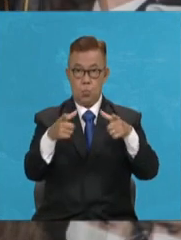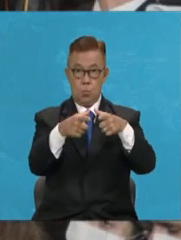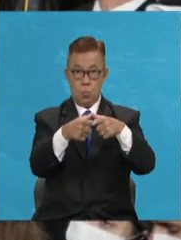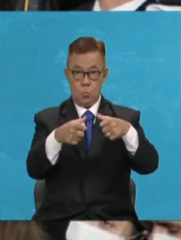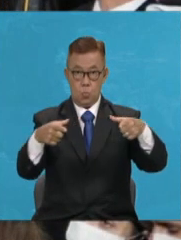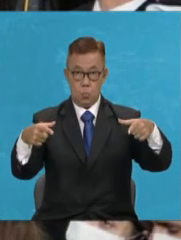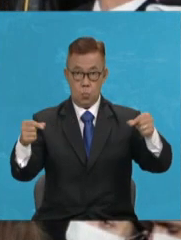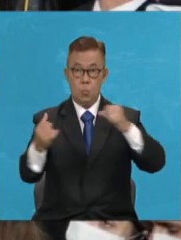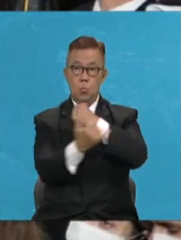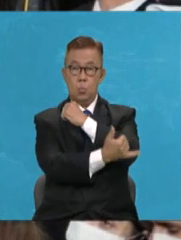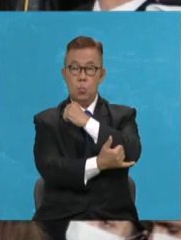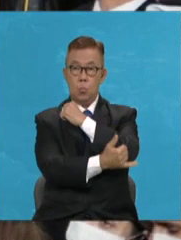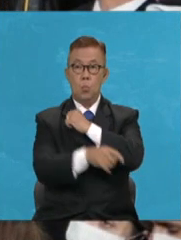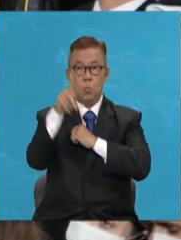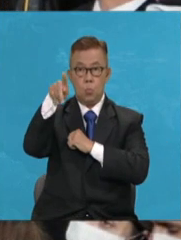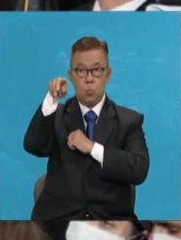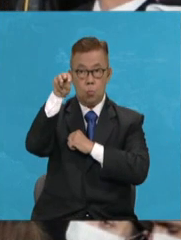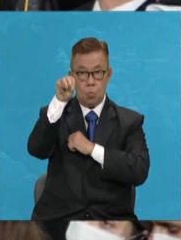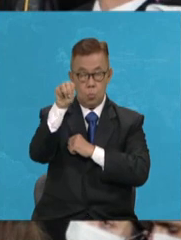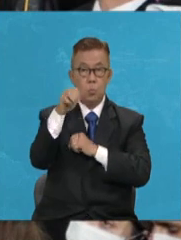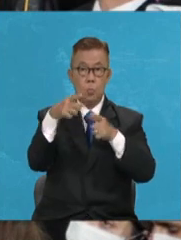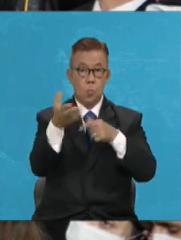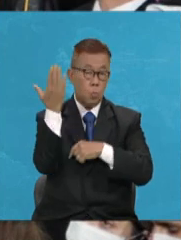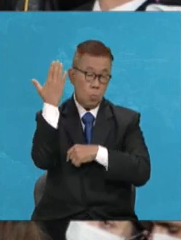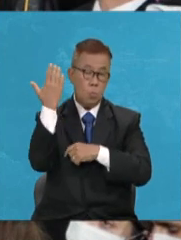bekas perdana menteri Jepang